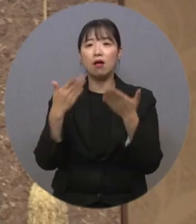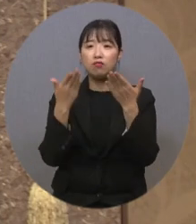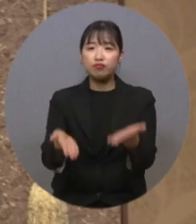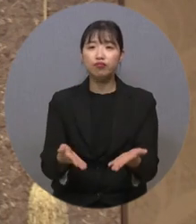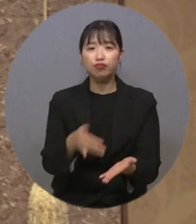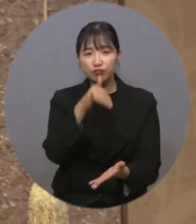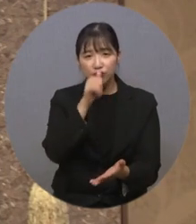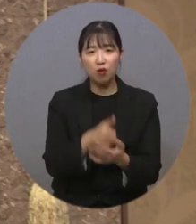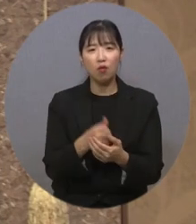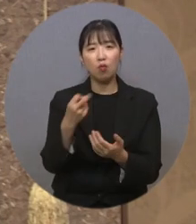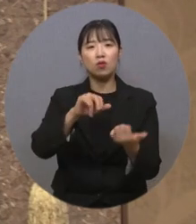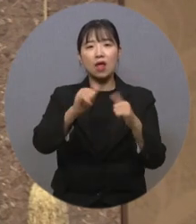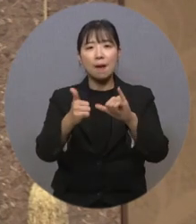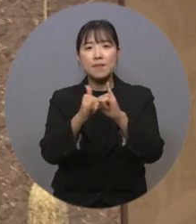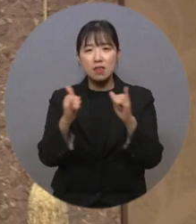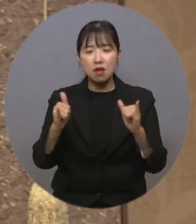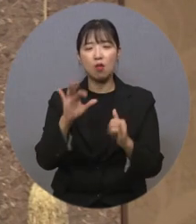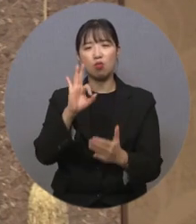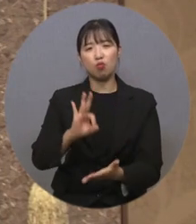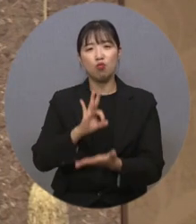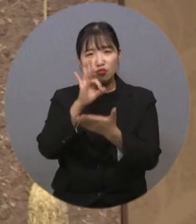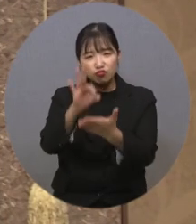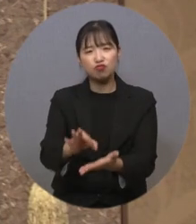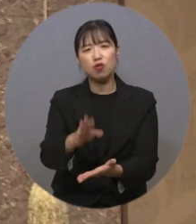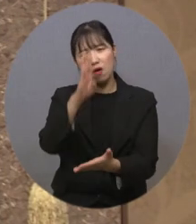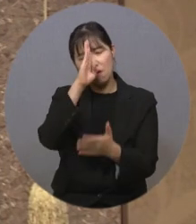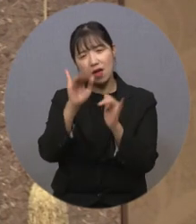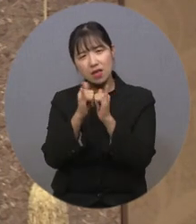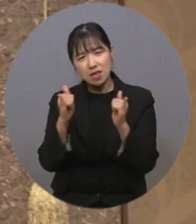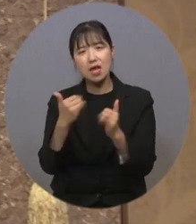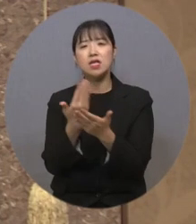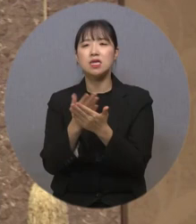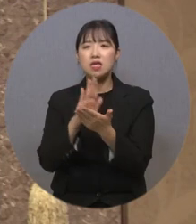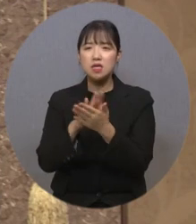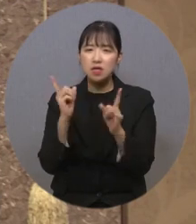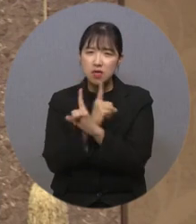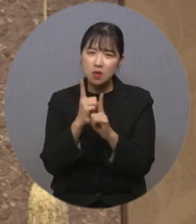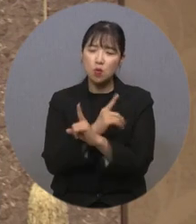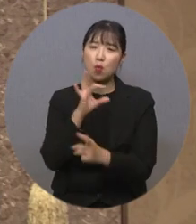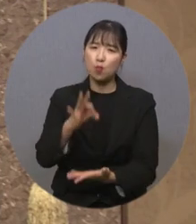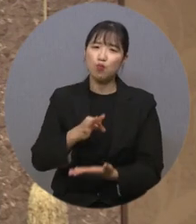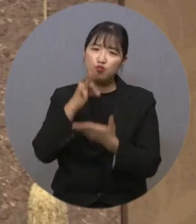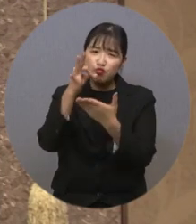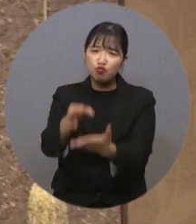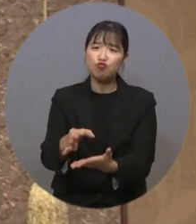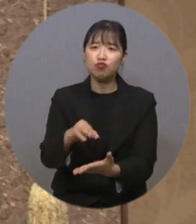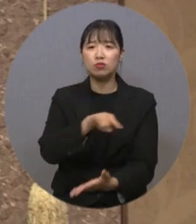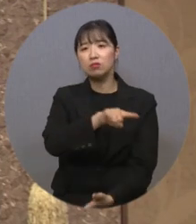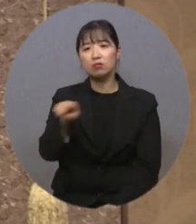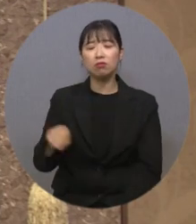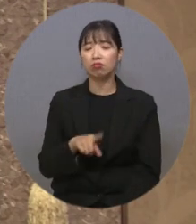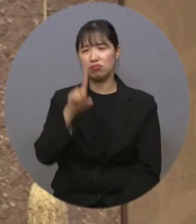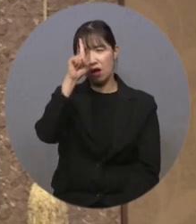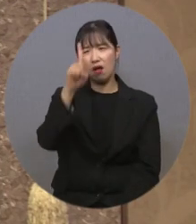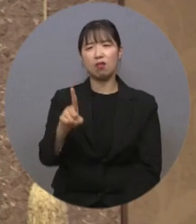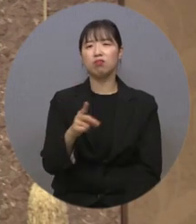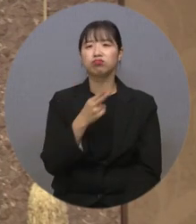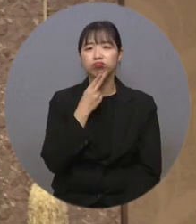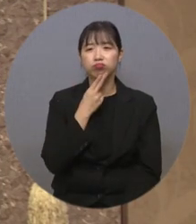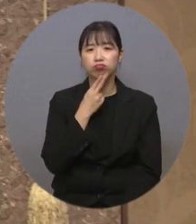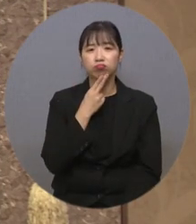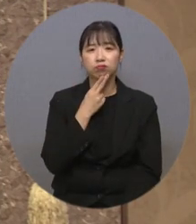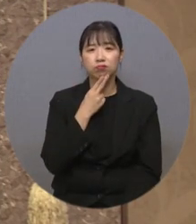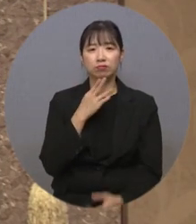져주고 사망자에게 일정한 돈을 주고 환자들의 일정한 치료비를 줄 수 있는 그런 게 전혀